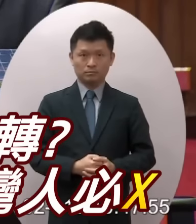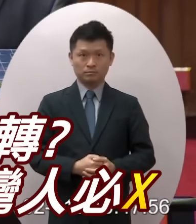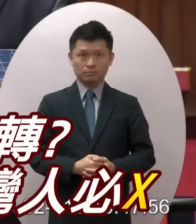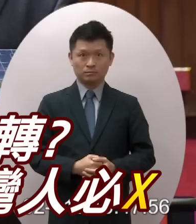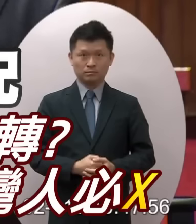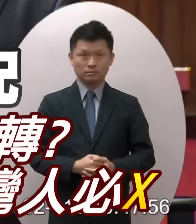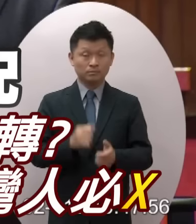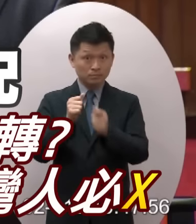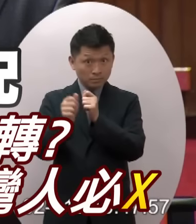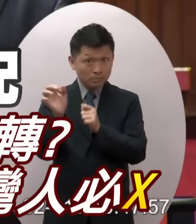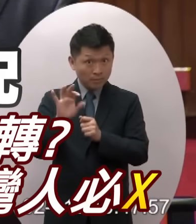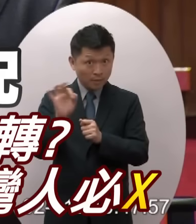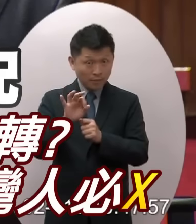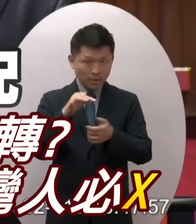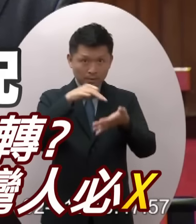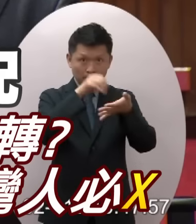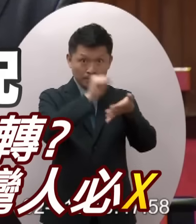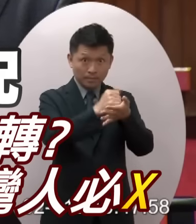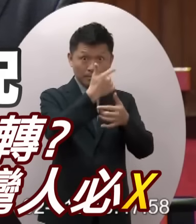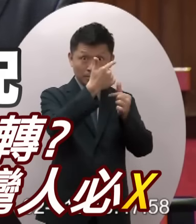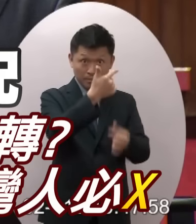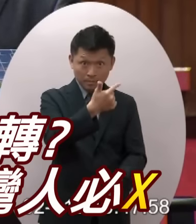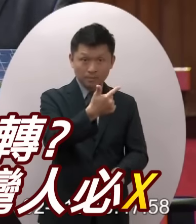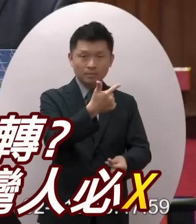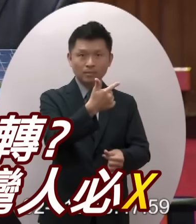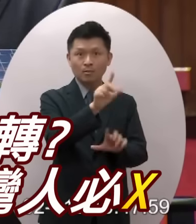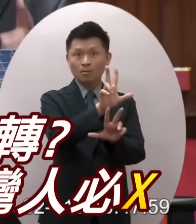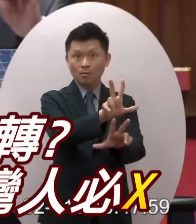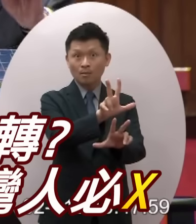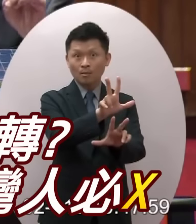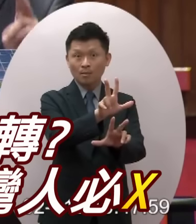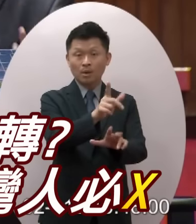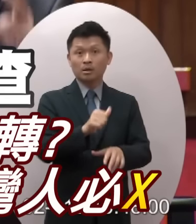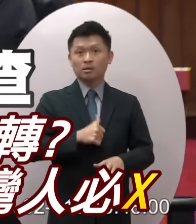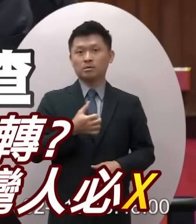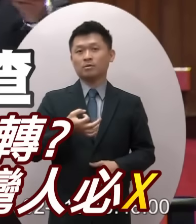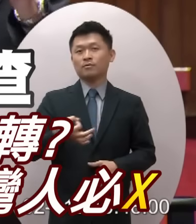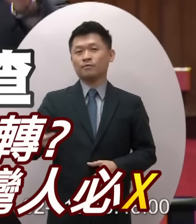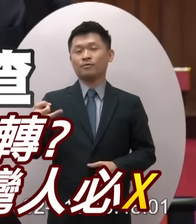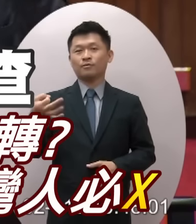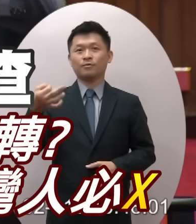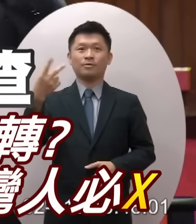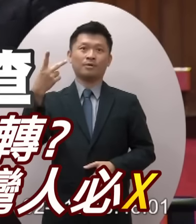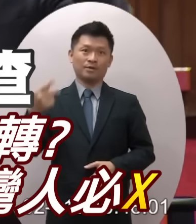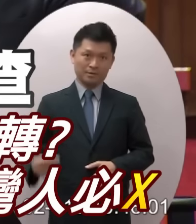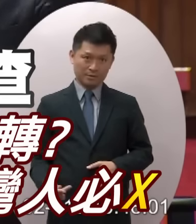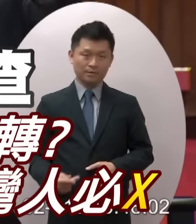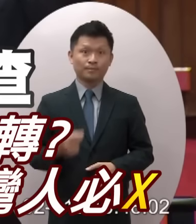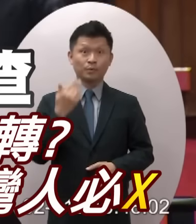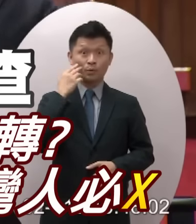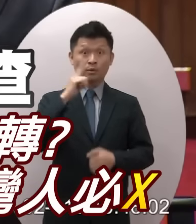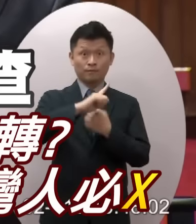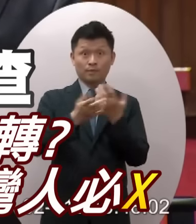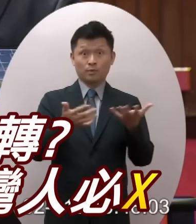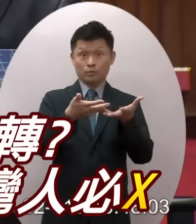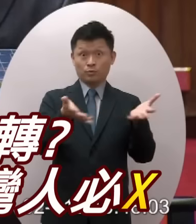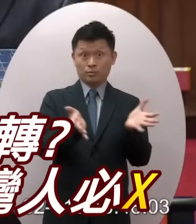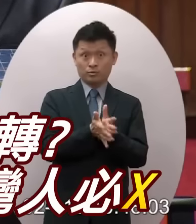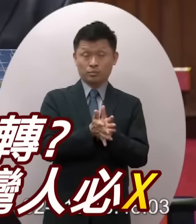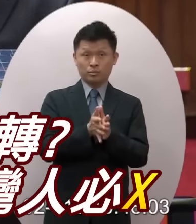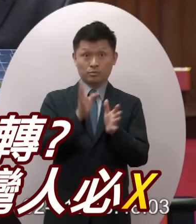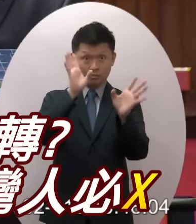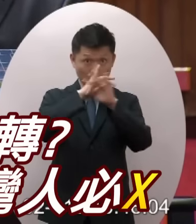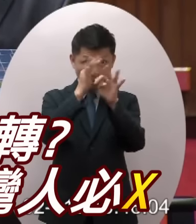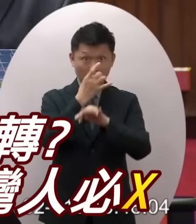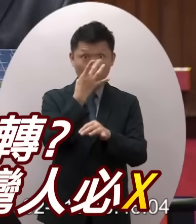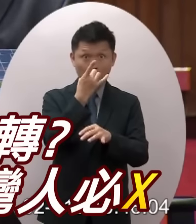那么免税了，这个登记六亿叫做实价登记，伊实际付两亿尔。啊，若我公告交发布报告，无再调查，叫